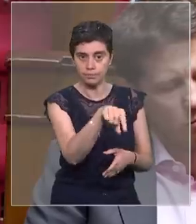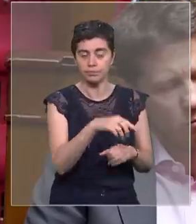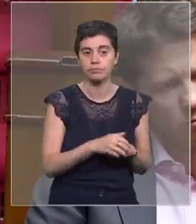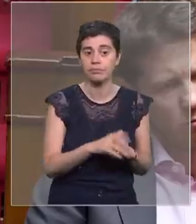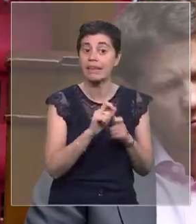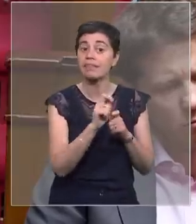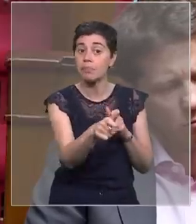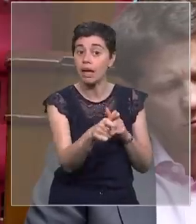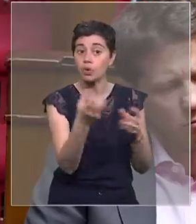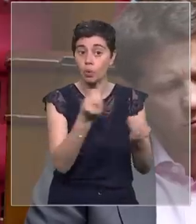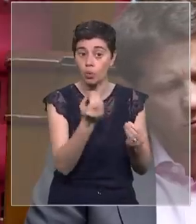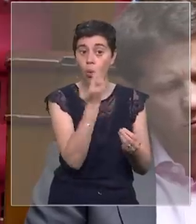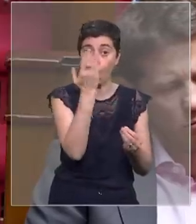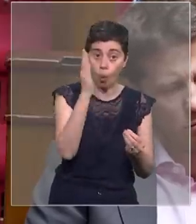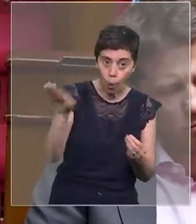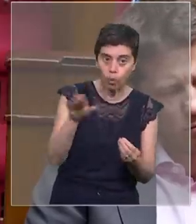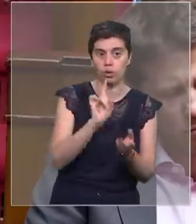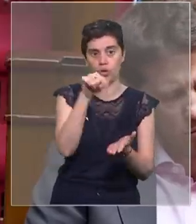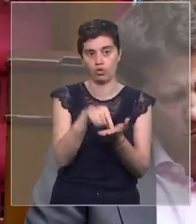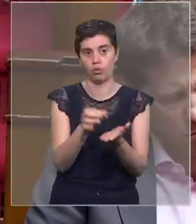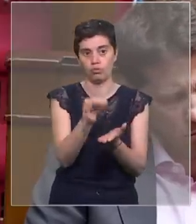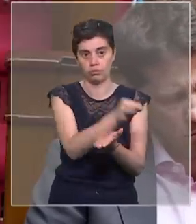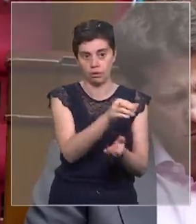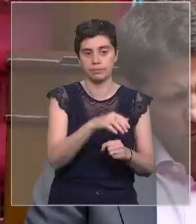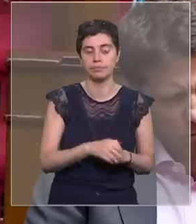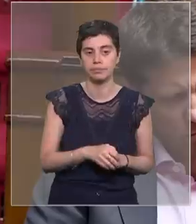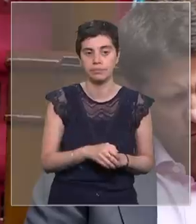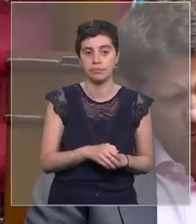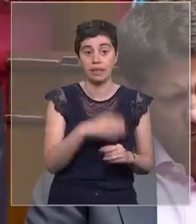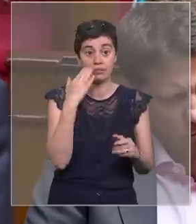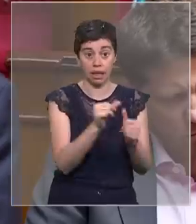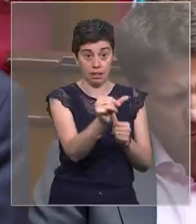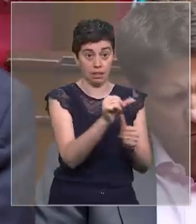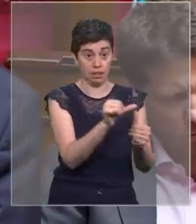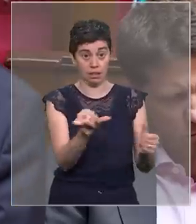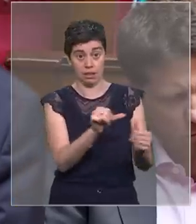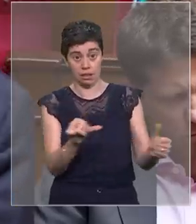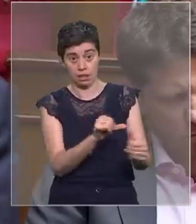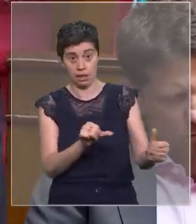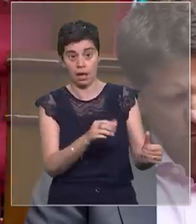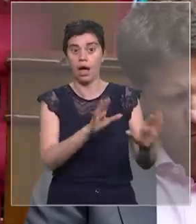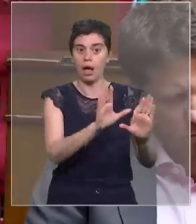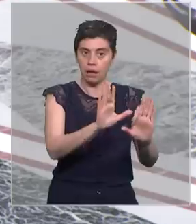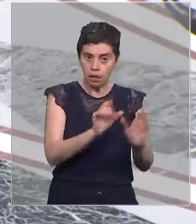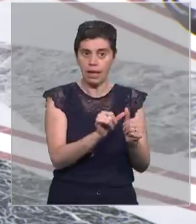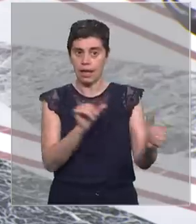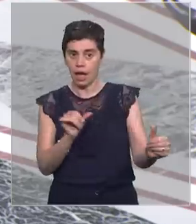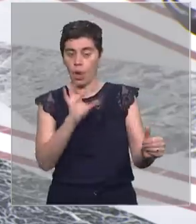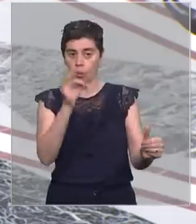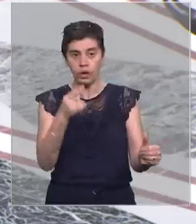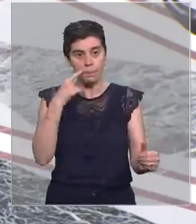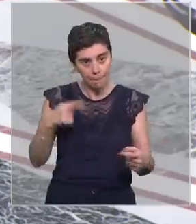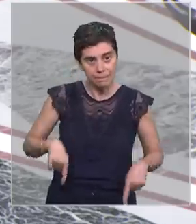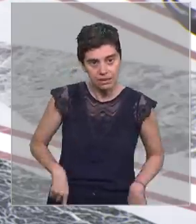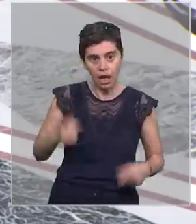déploie évidemment également dans les autres territoires ultramarins que vous avez cités. L'outre-mer est éloignée géographiquement, mais très présente dans l'action de nos ministères et plus